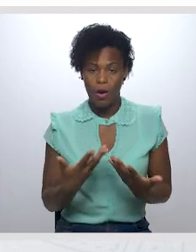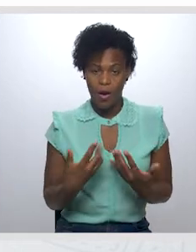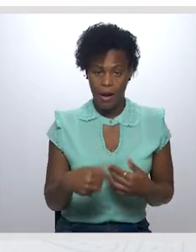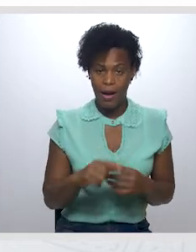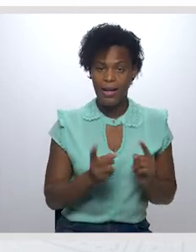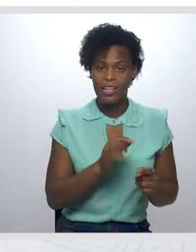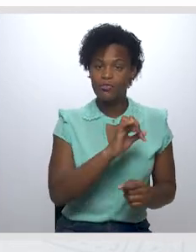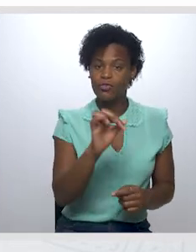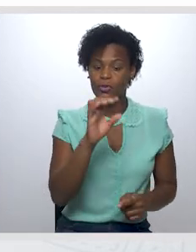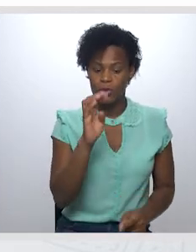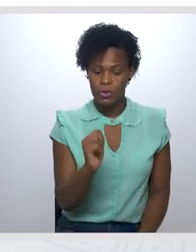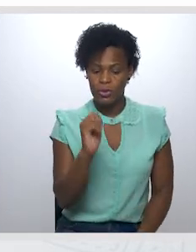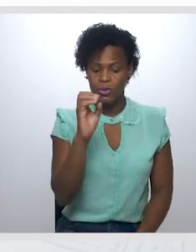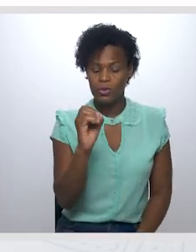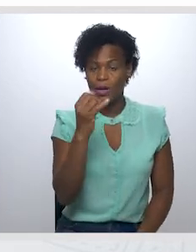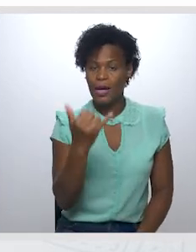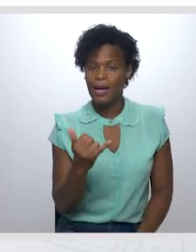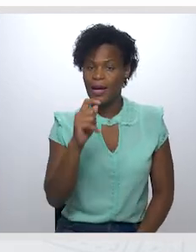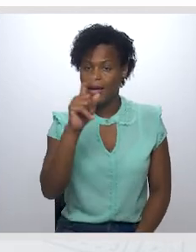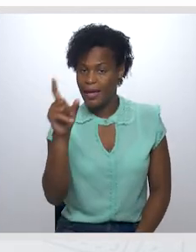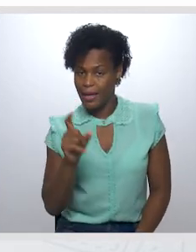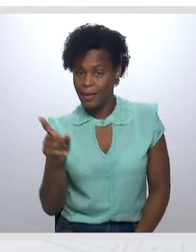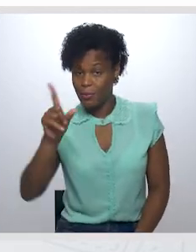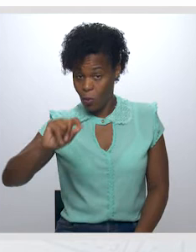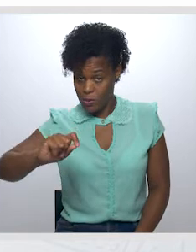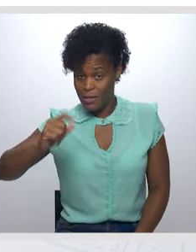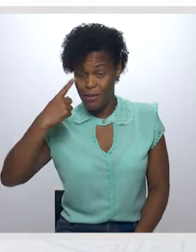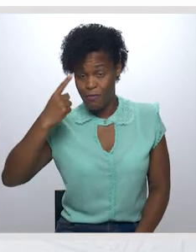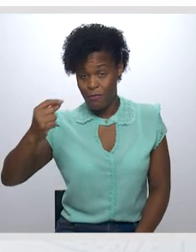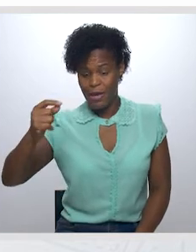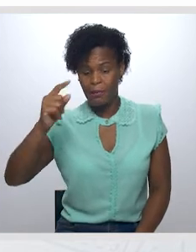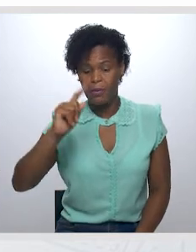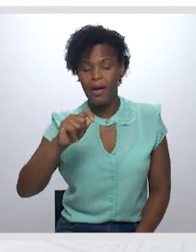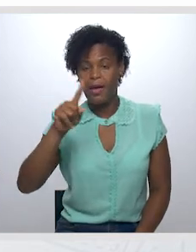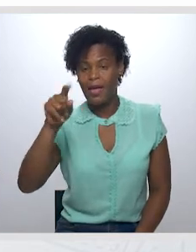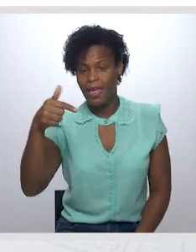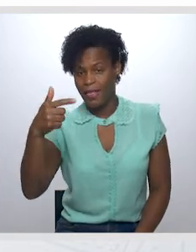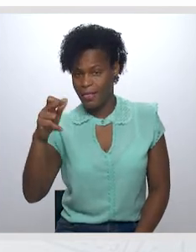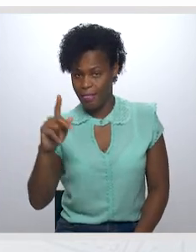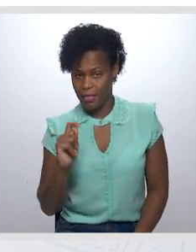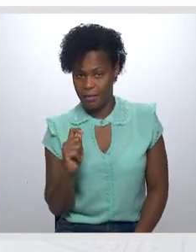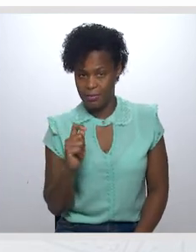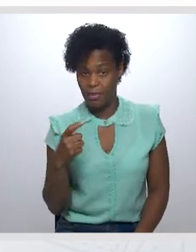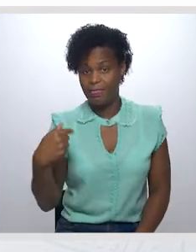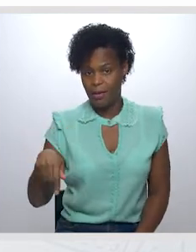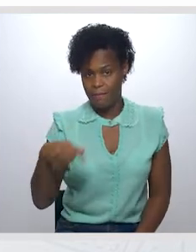Encore, que vous soyez, aussi le verbe être.